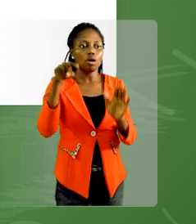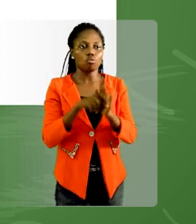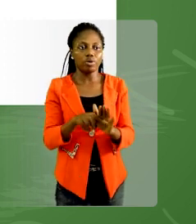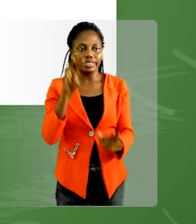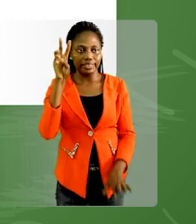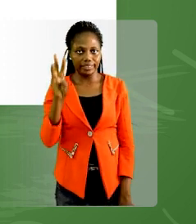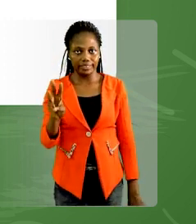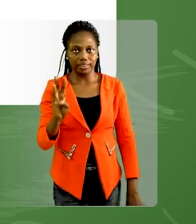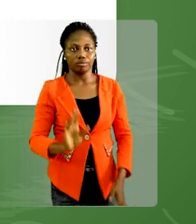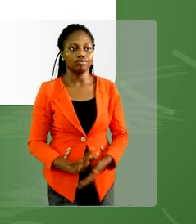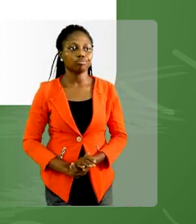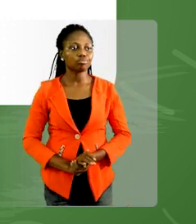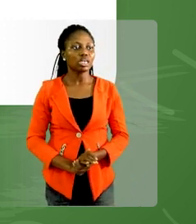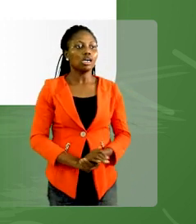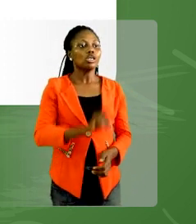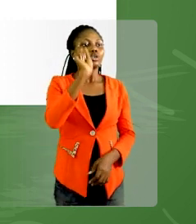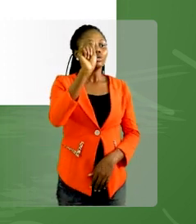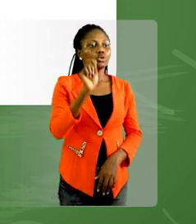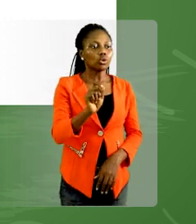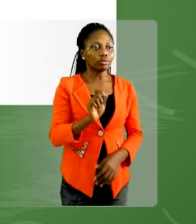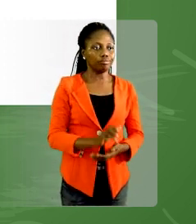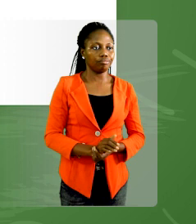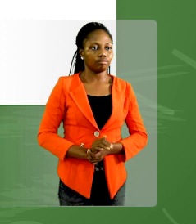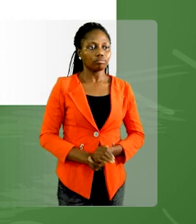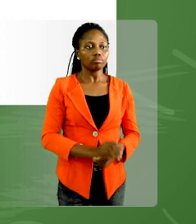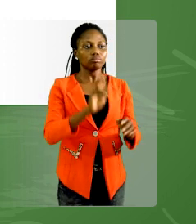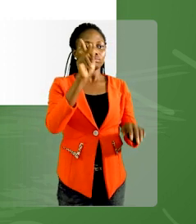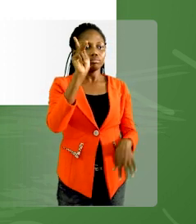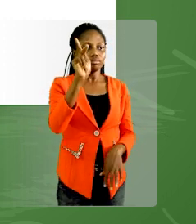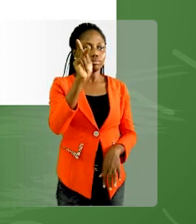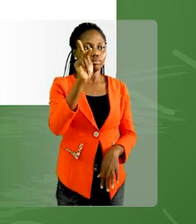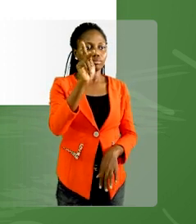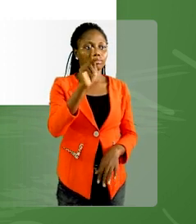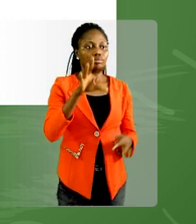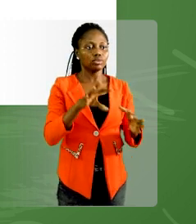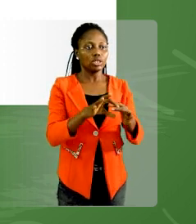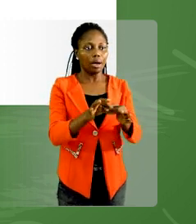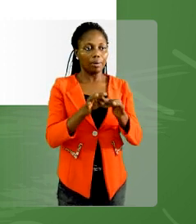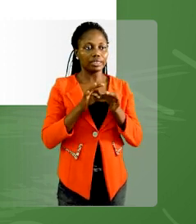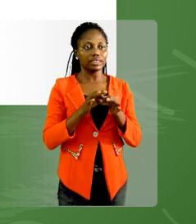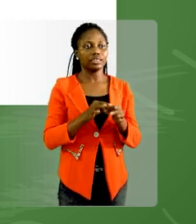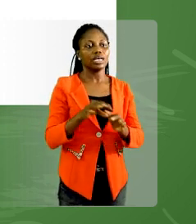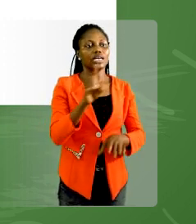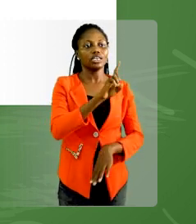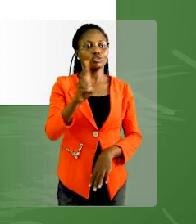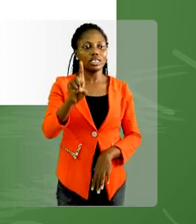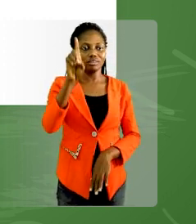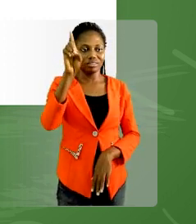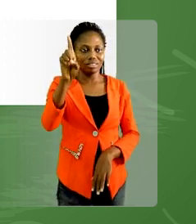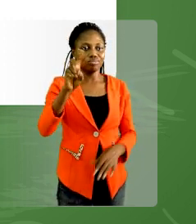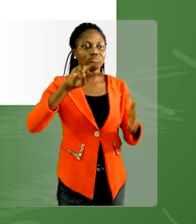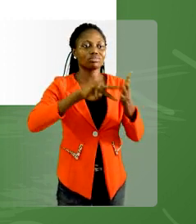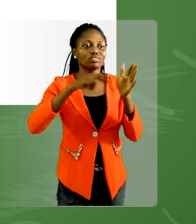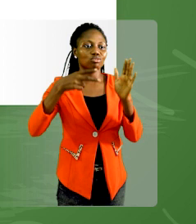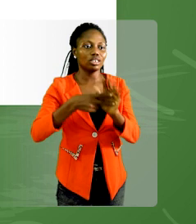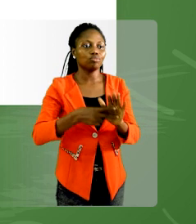est égal à 0. Donc après les différents calculs, on obtient moins 2x moins y